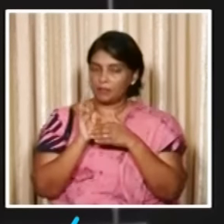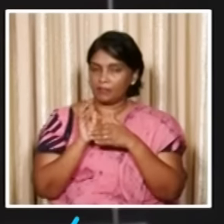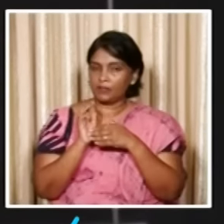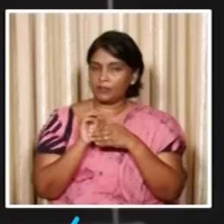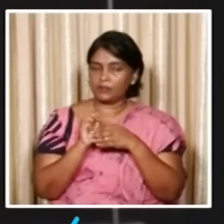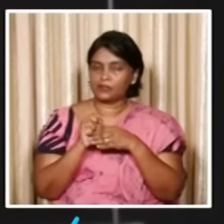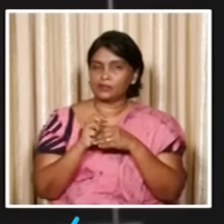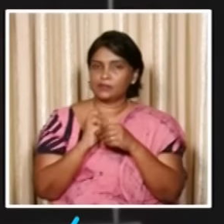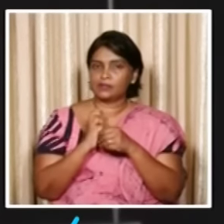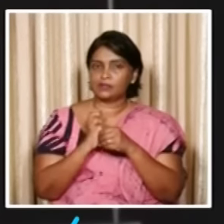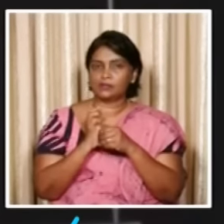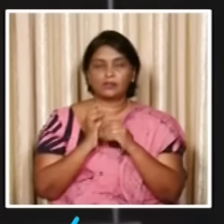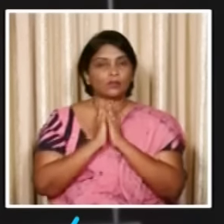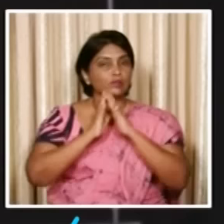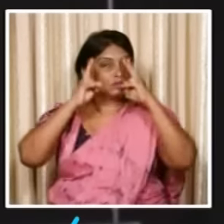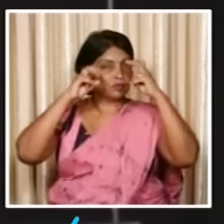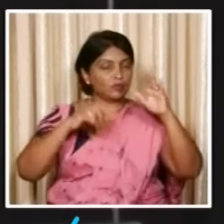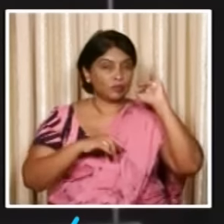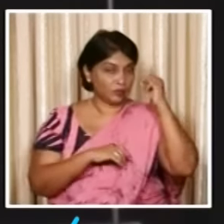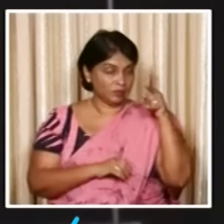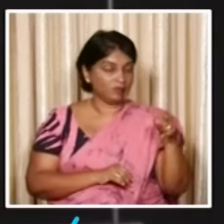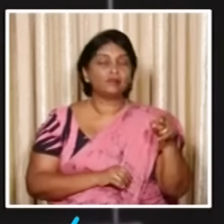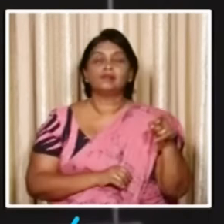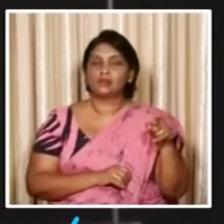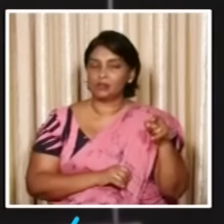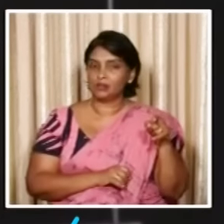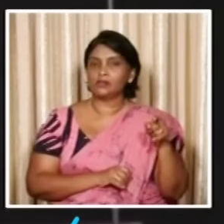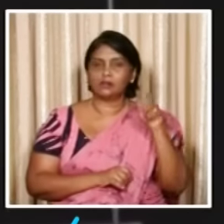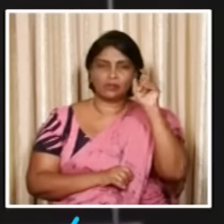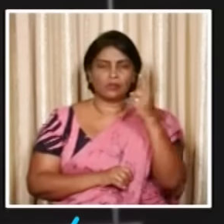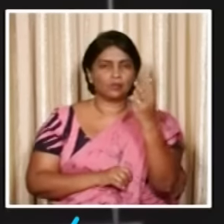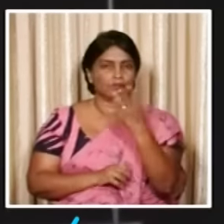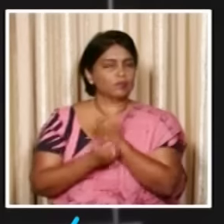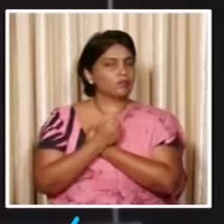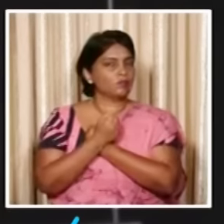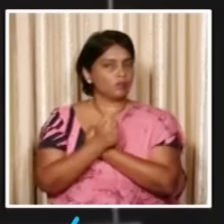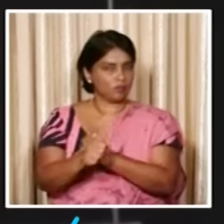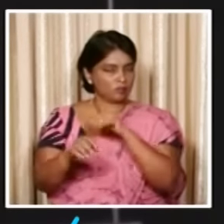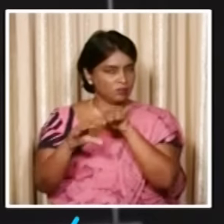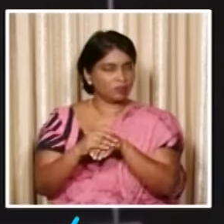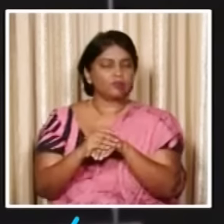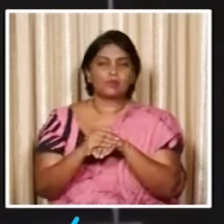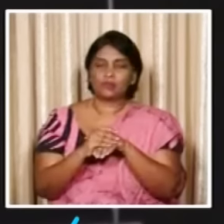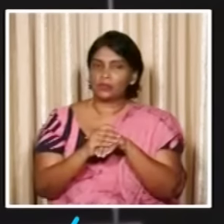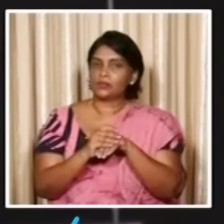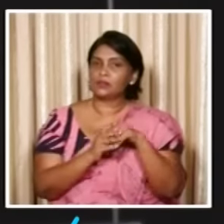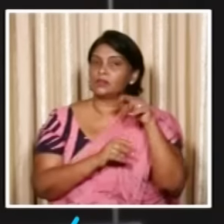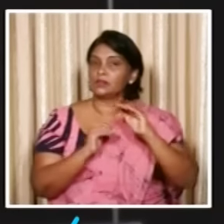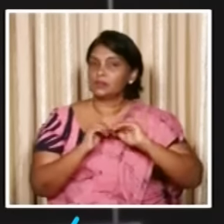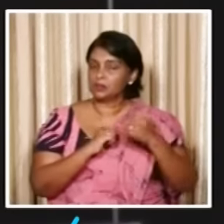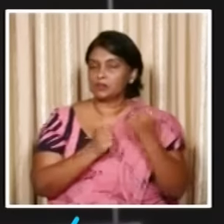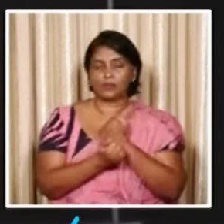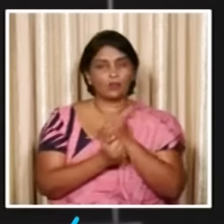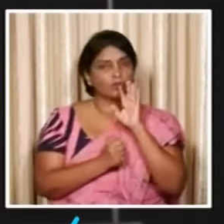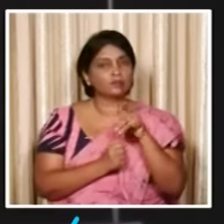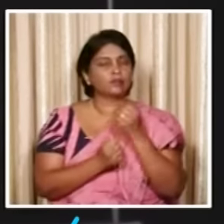கைது செய்யப்பட்டு பின் பிணையில் விடுதலை செய்யப்பட்டதைத் தொடர்ந்து குறித்த வழக்கு போலீசாரால் கைவாங்கப்பட்டது. இதன் பின்னர்